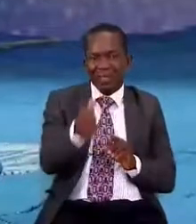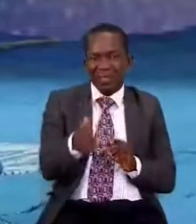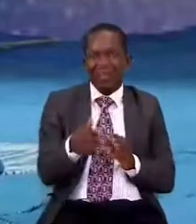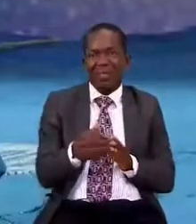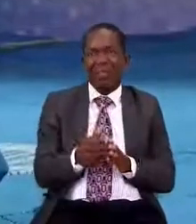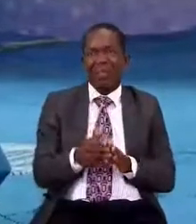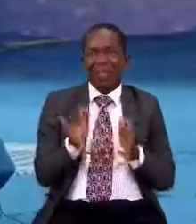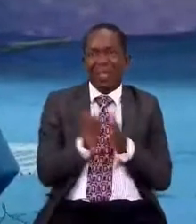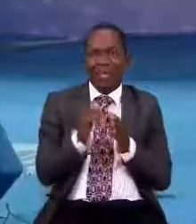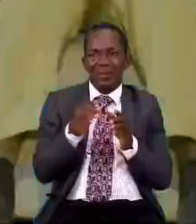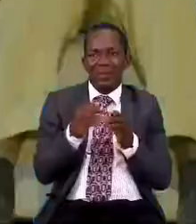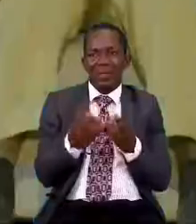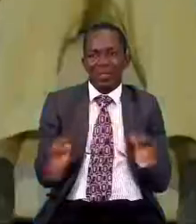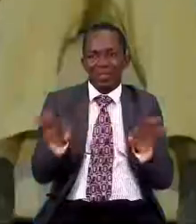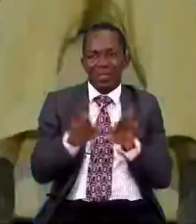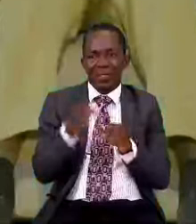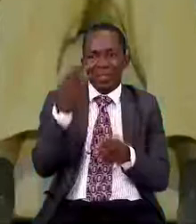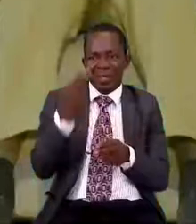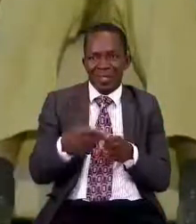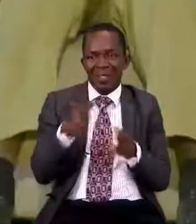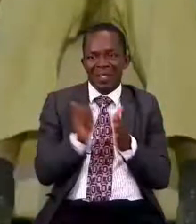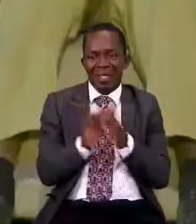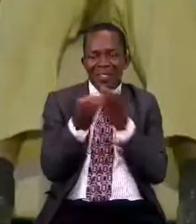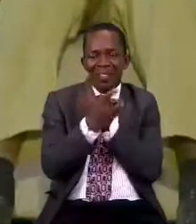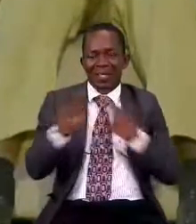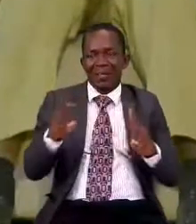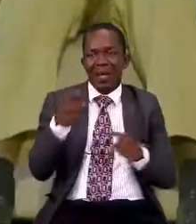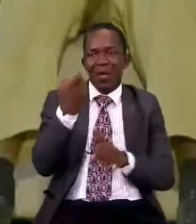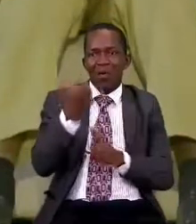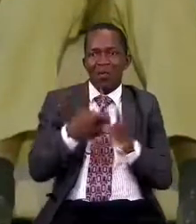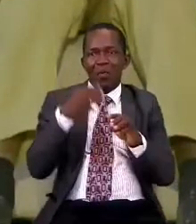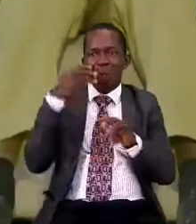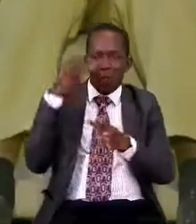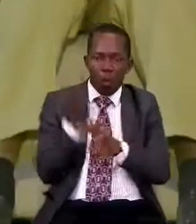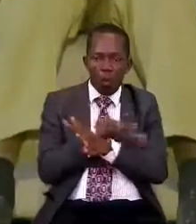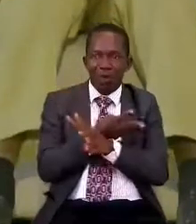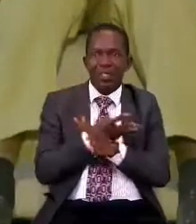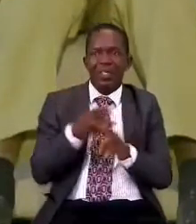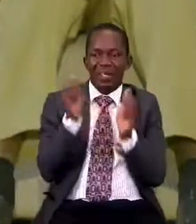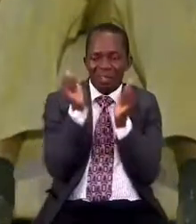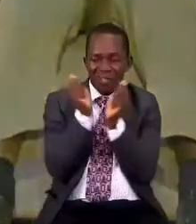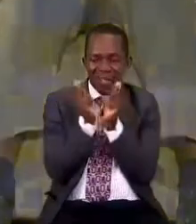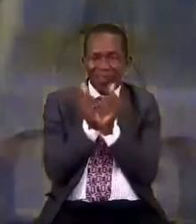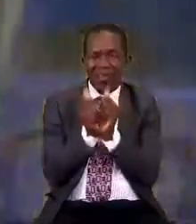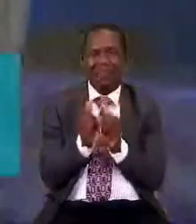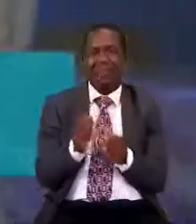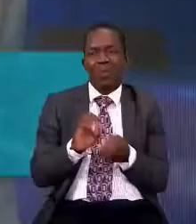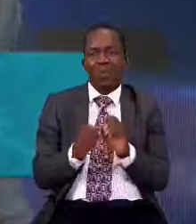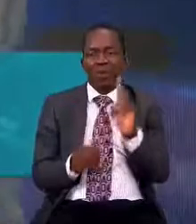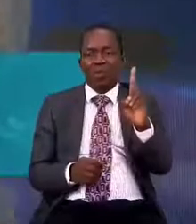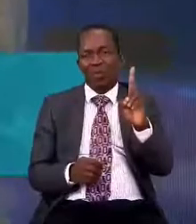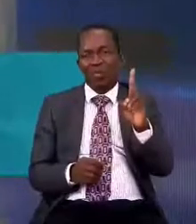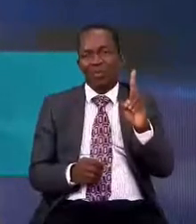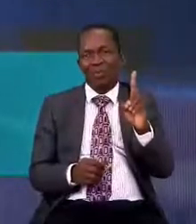pires des esclaves. Nous allons au premier point, c'est le nom puissant qui